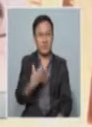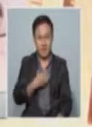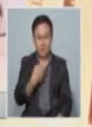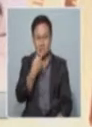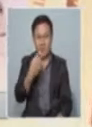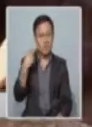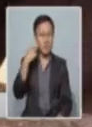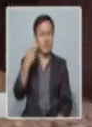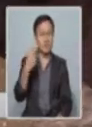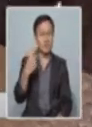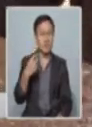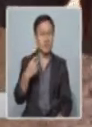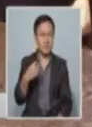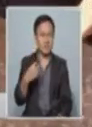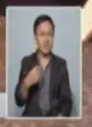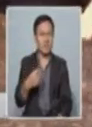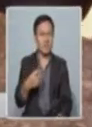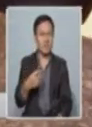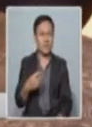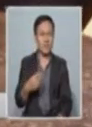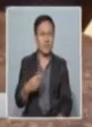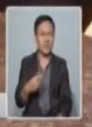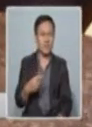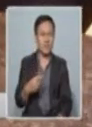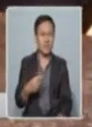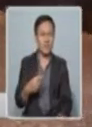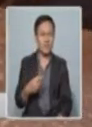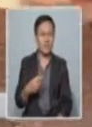กก้อนครับ แน่นะร้อนไม่เอานะลุงนะ ครับ